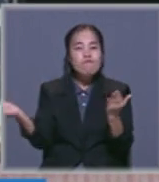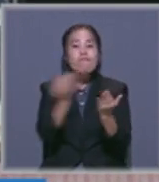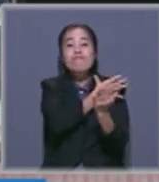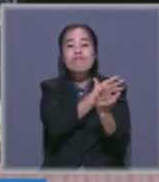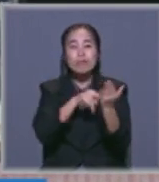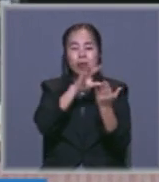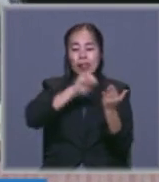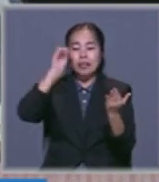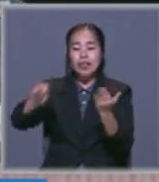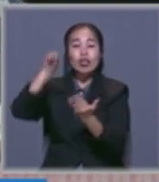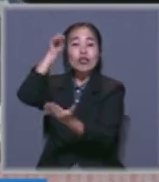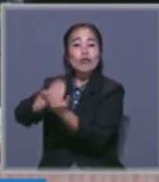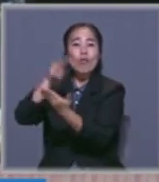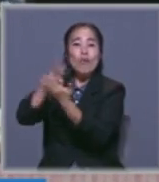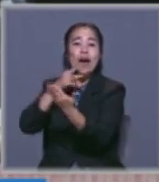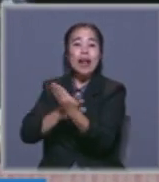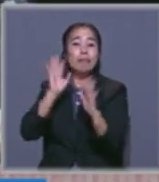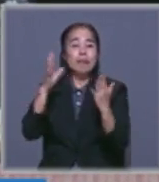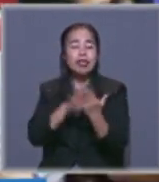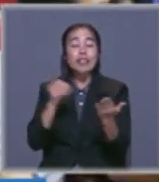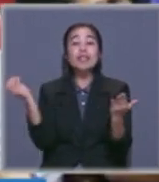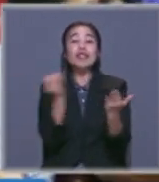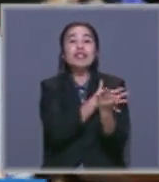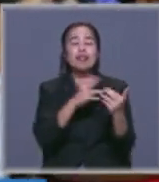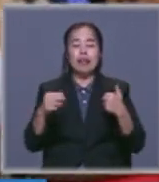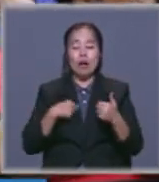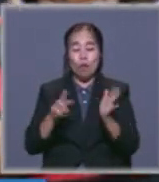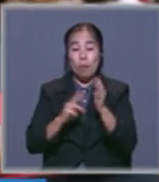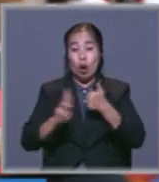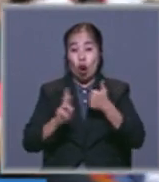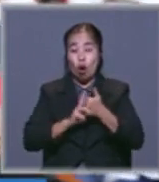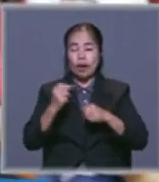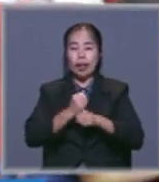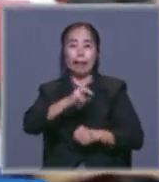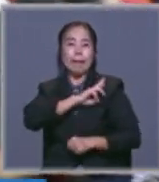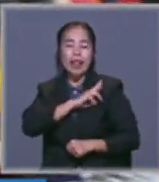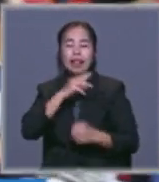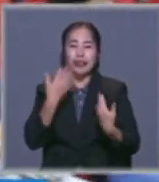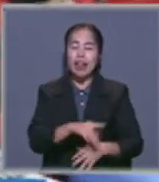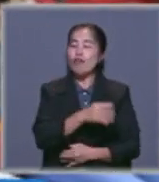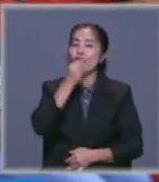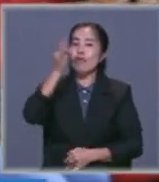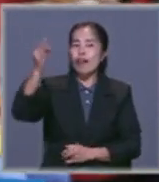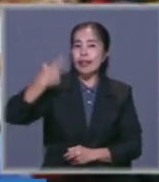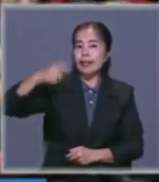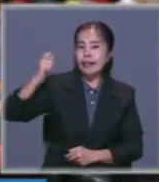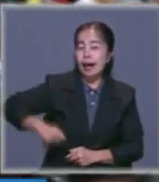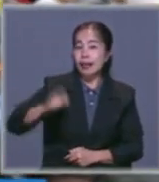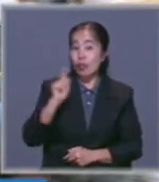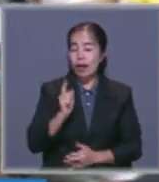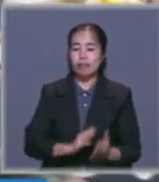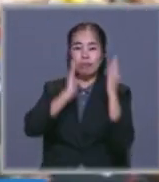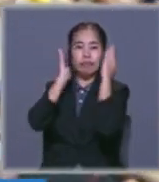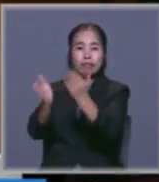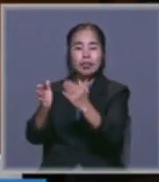ซืนนะครับเรื่องที่อัยการไม่สามารถจะร้องจะฟ้องศาลคุณแลมโบอีสานคุณสุพรอัฏฐาวง